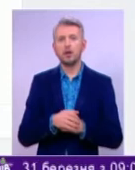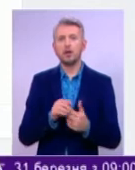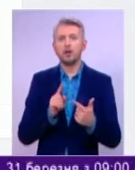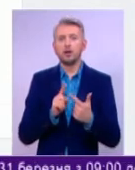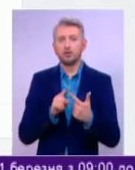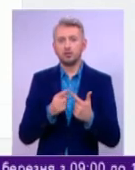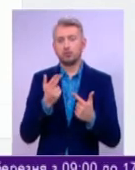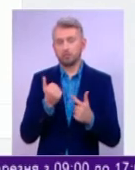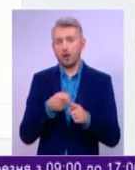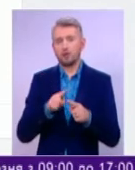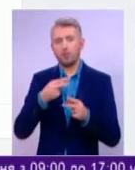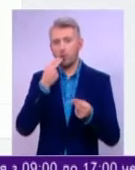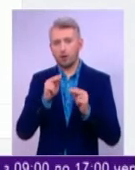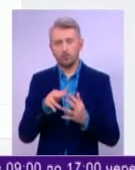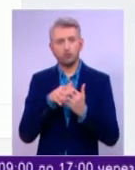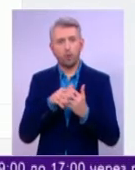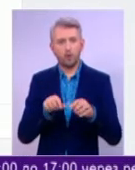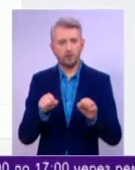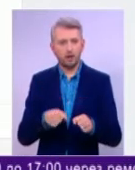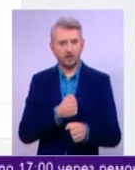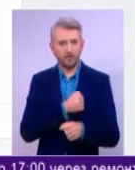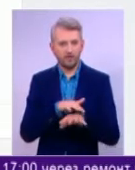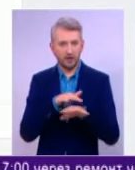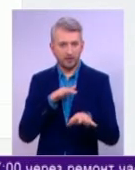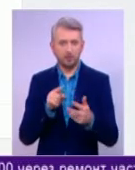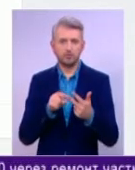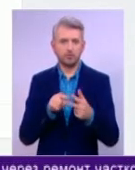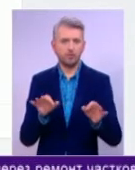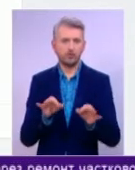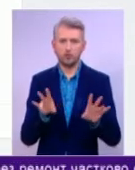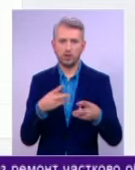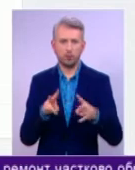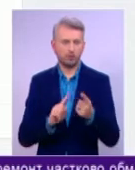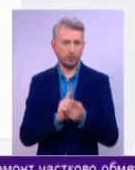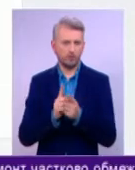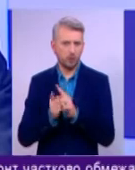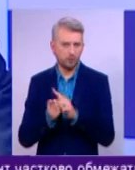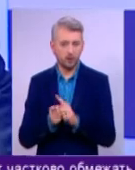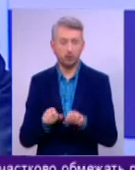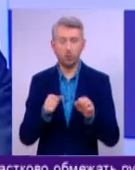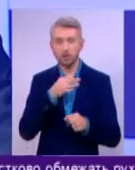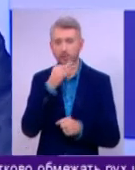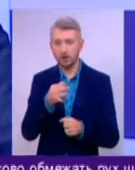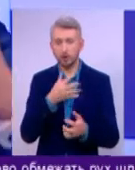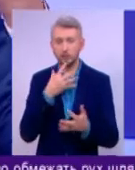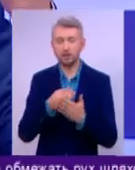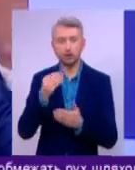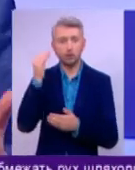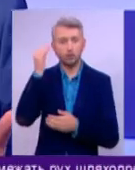України. Так, це покращить боєздатність війська і нічого не потрібно змінювати. Також можете висловити свої